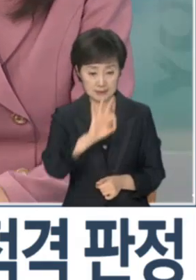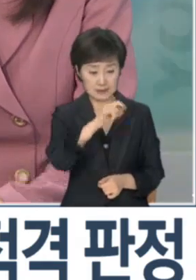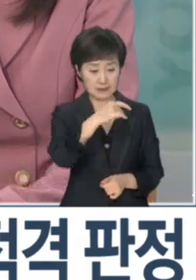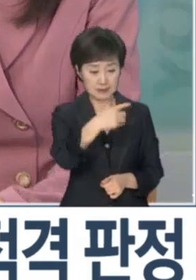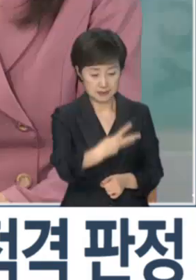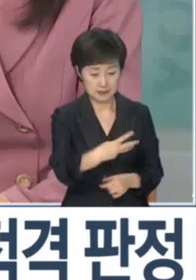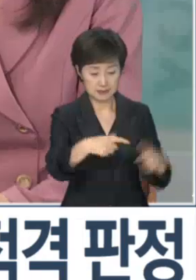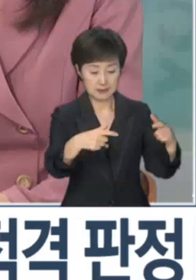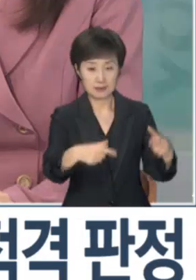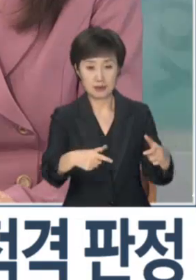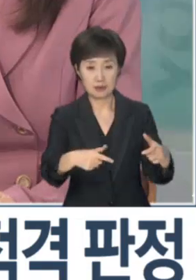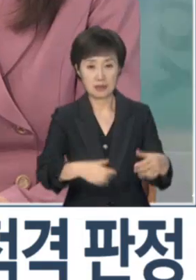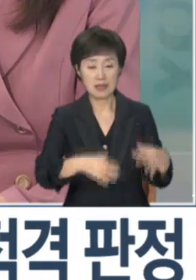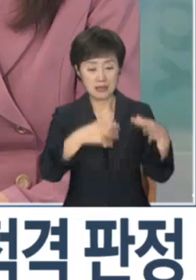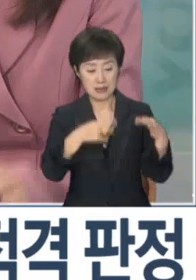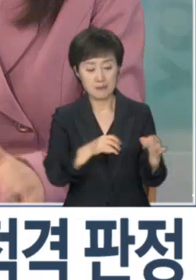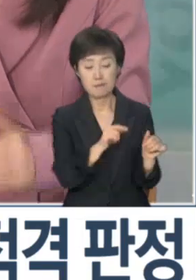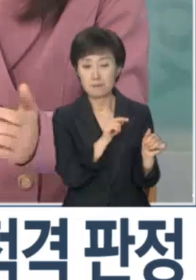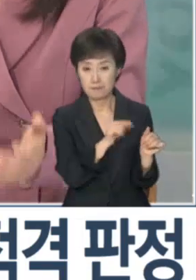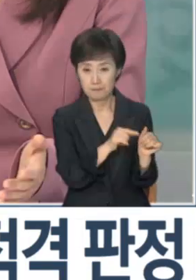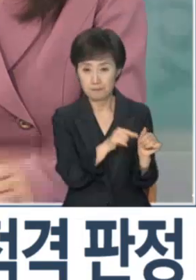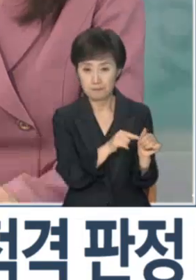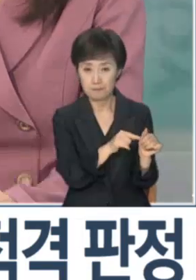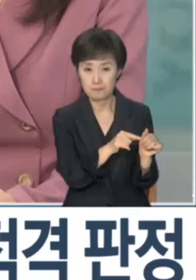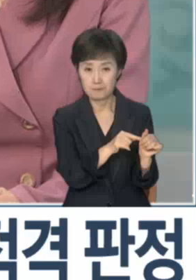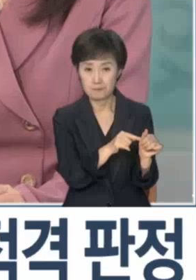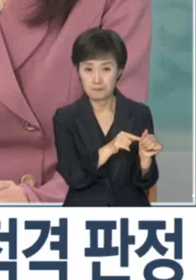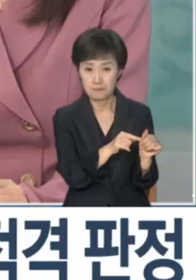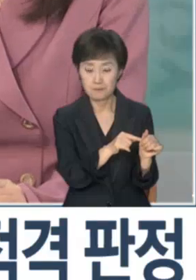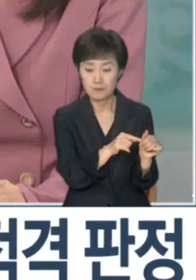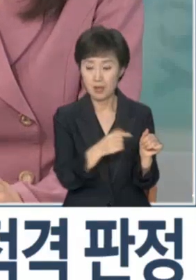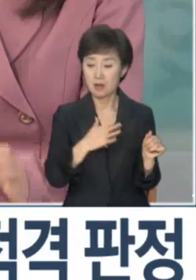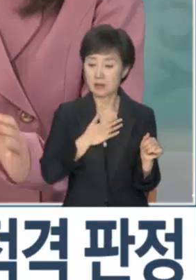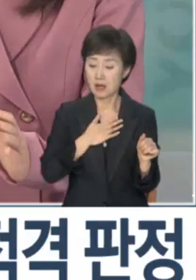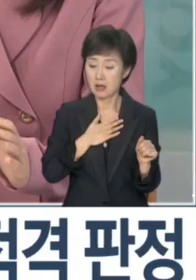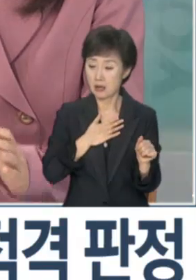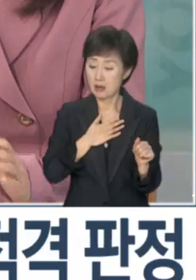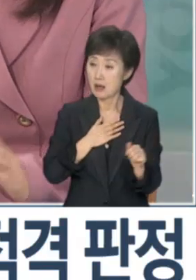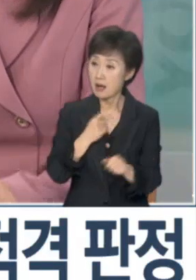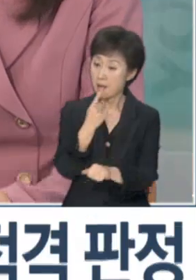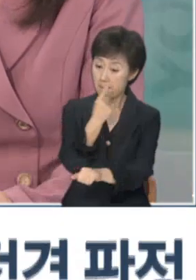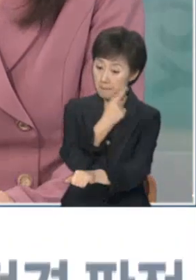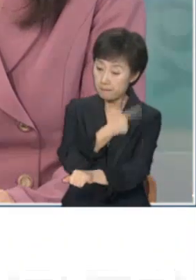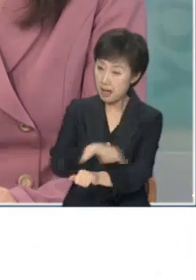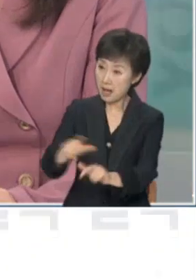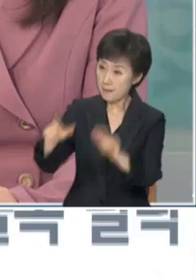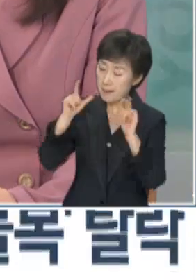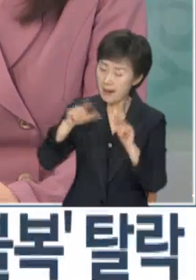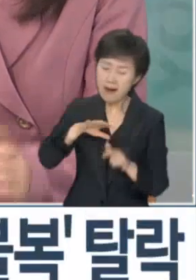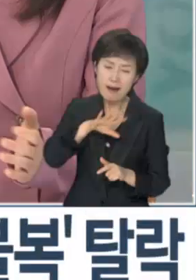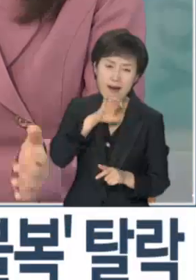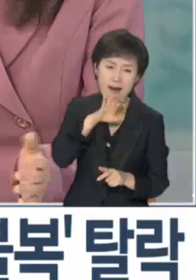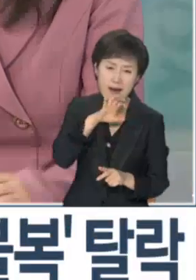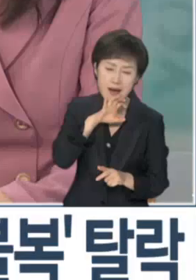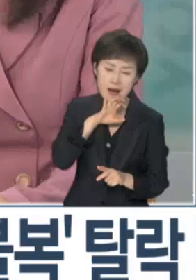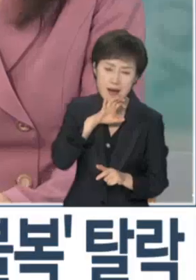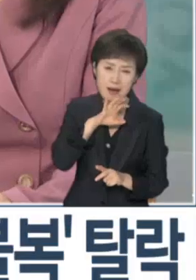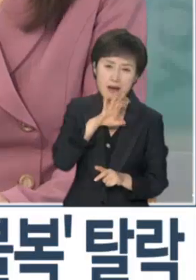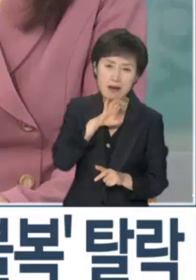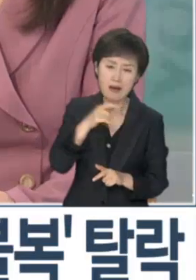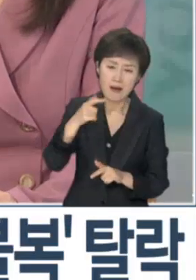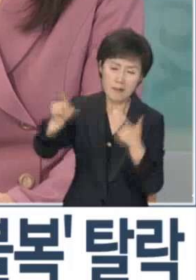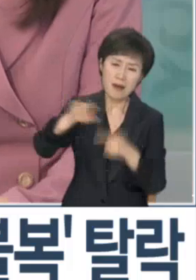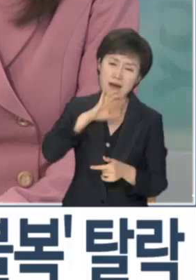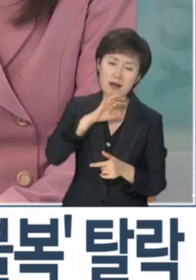지역구에 출마하려고 했던 김윤식이라는 전 시흥시장이 본인이 이제 부적격 판정을 받은 것을 두고 굉장히 좀 많이 반발하고